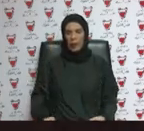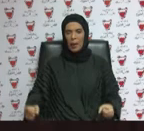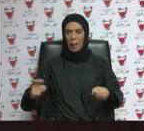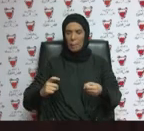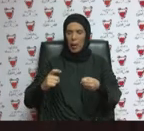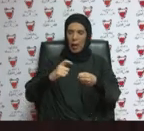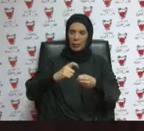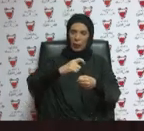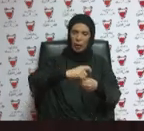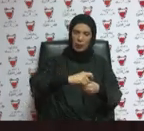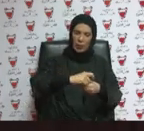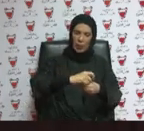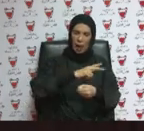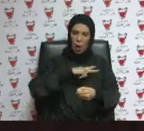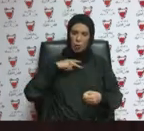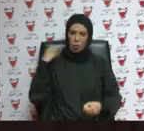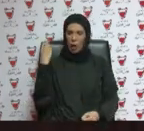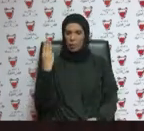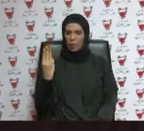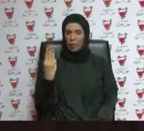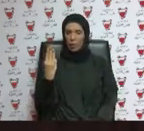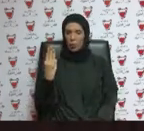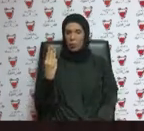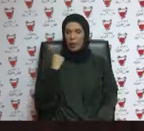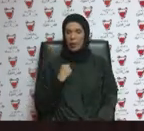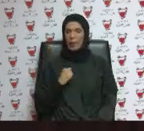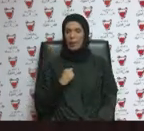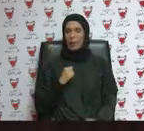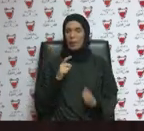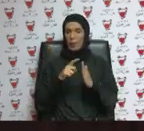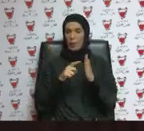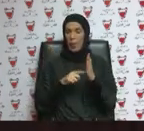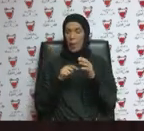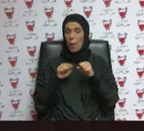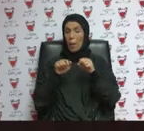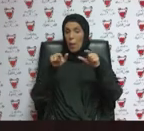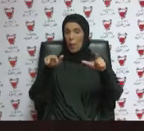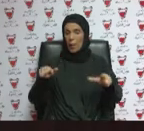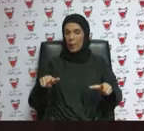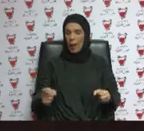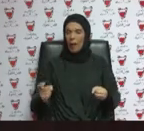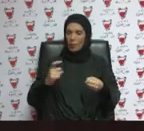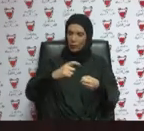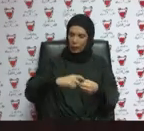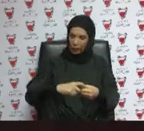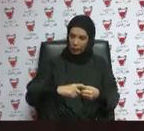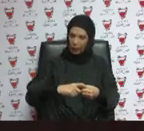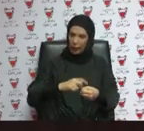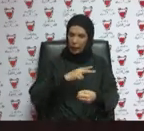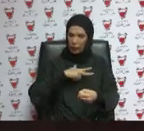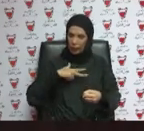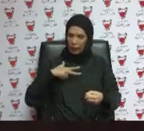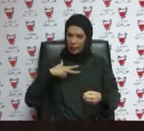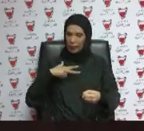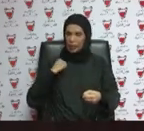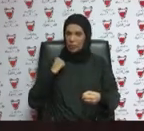بين السلطات الموجودة فيه، وأعتقد بأن هذا القانون يبين مدى التعاون الحقيقي بين السلطة التشريعية